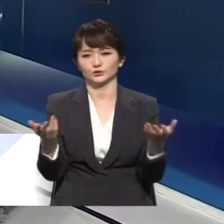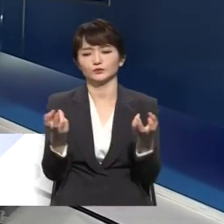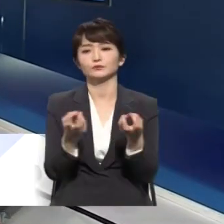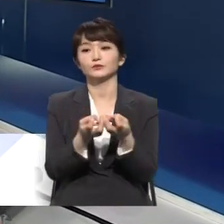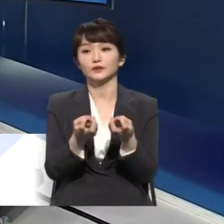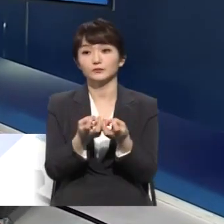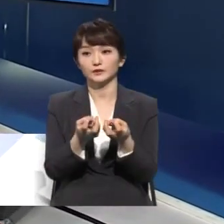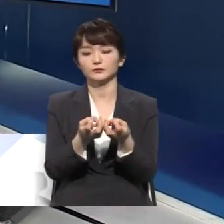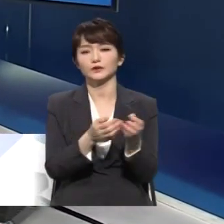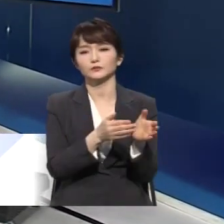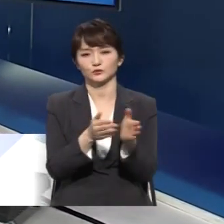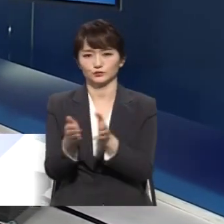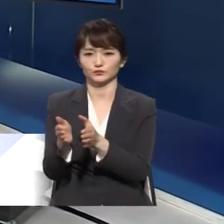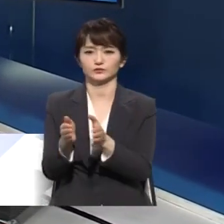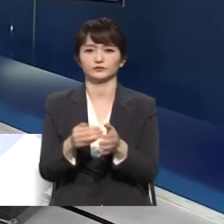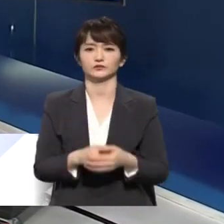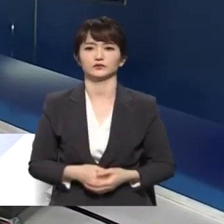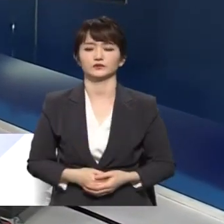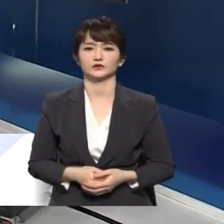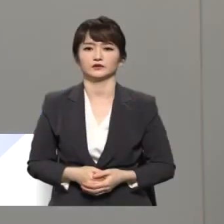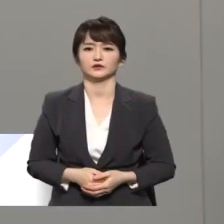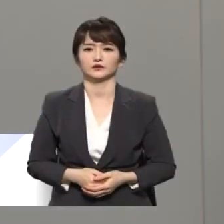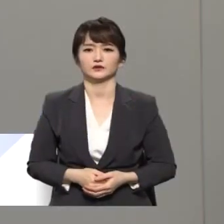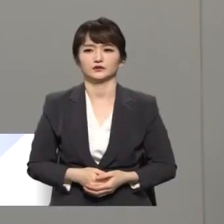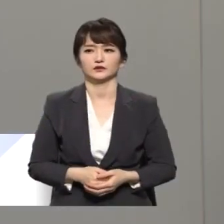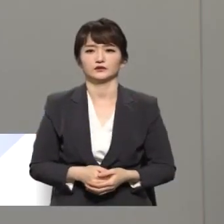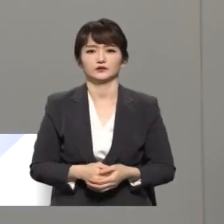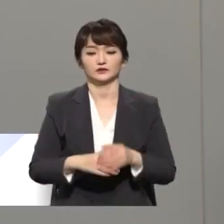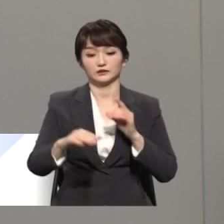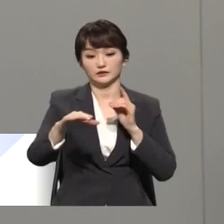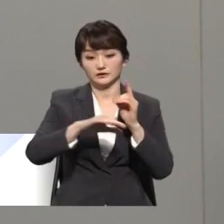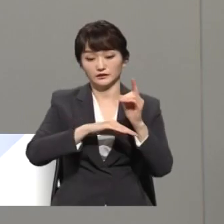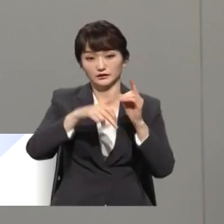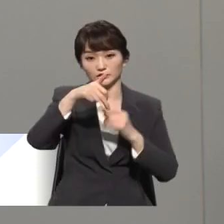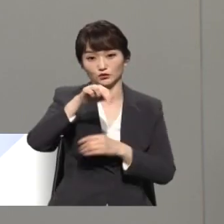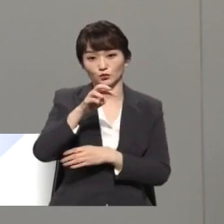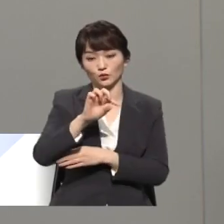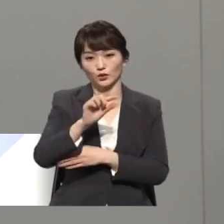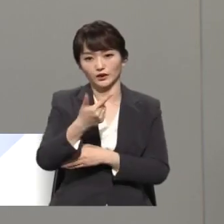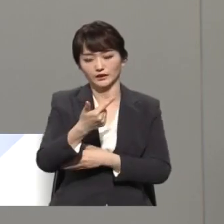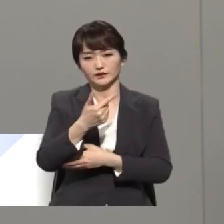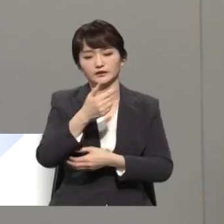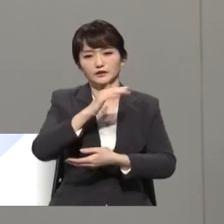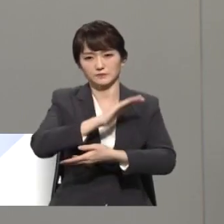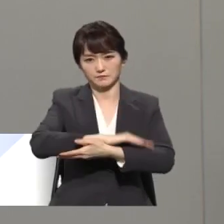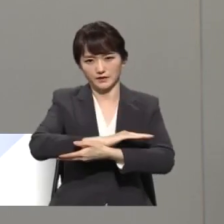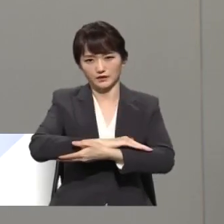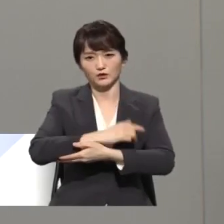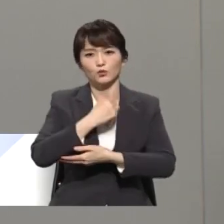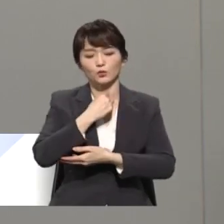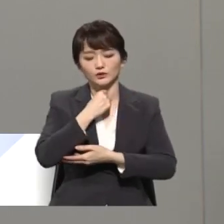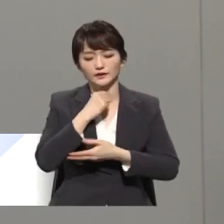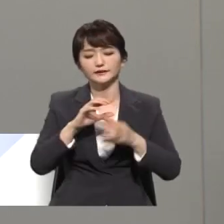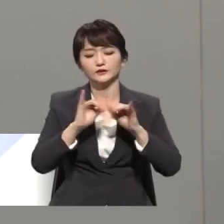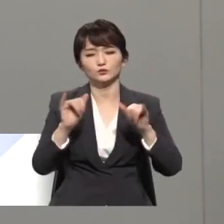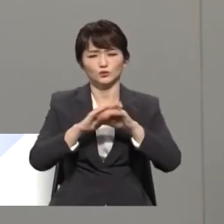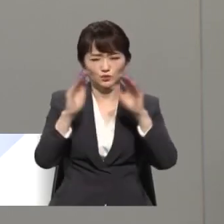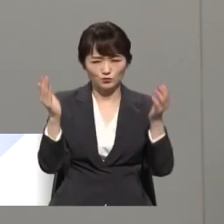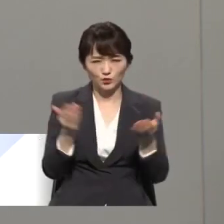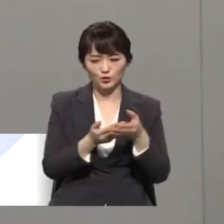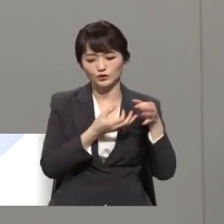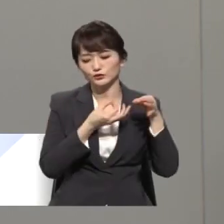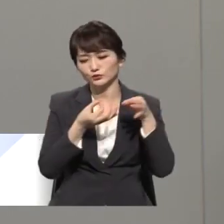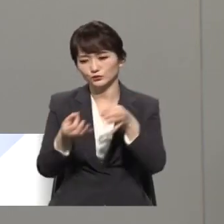마련 됐습니다 블록 체인 에 기반한 디지털 포인 를 발행해서 원하시는 국민들 모두에게 투자